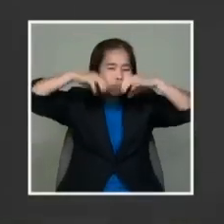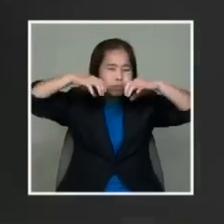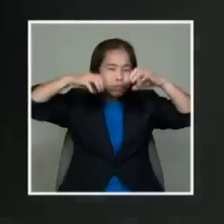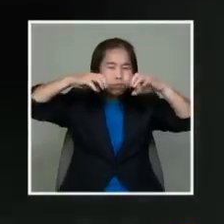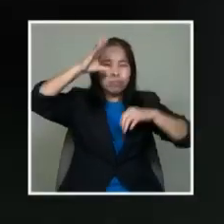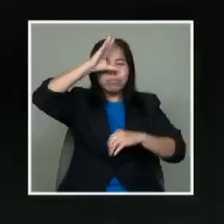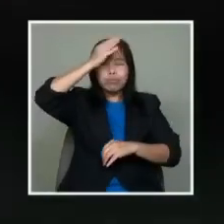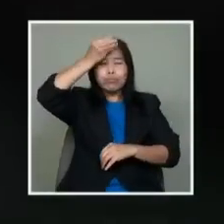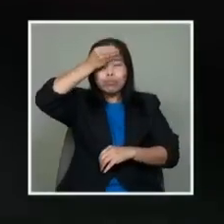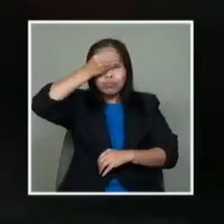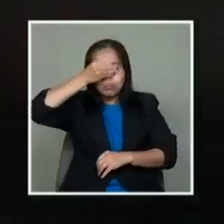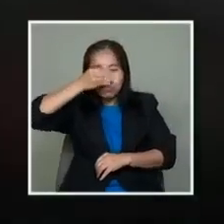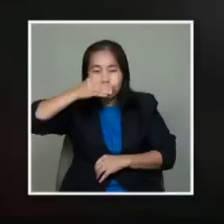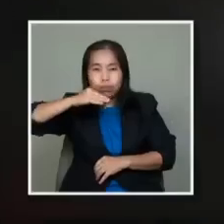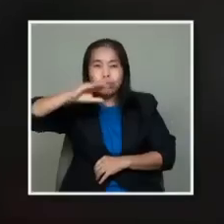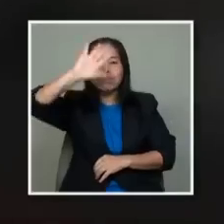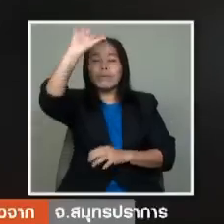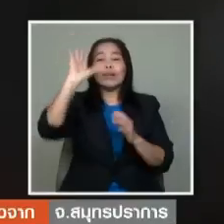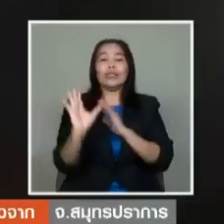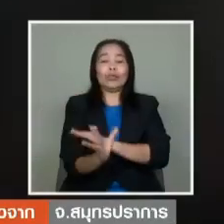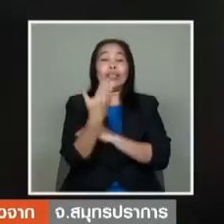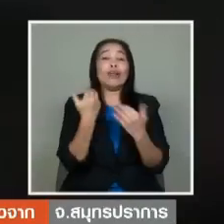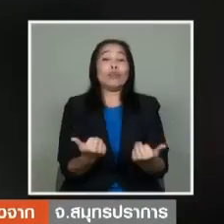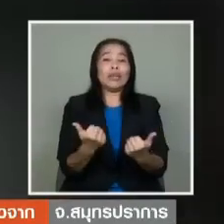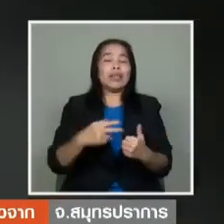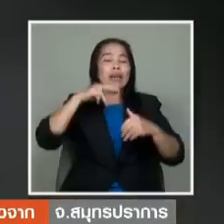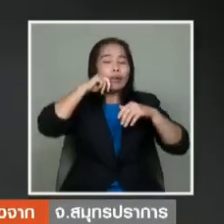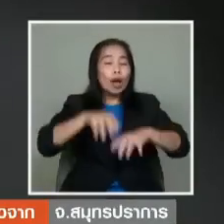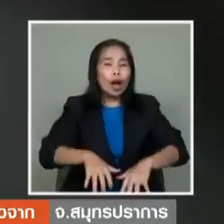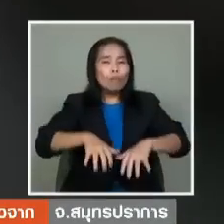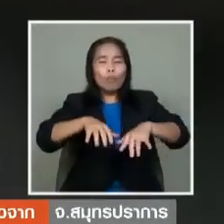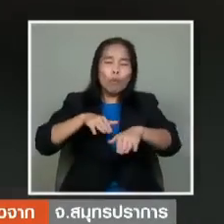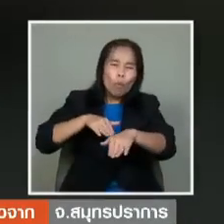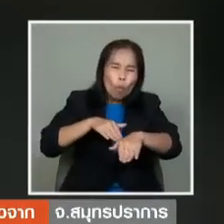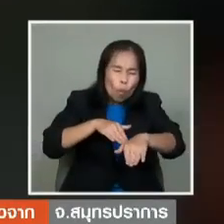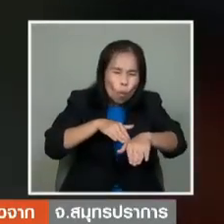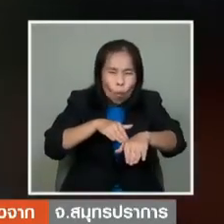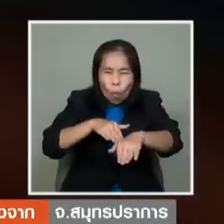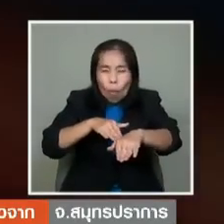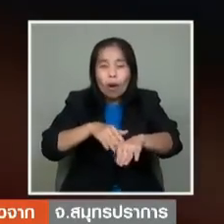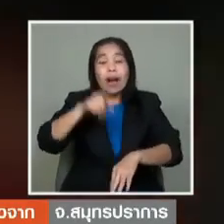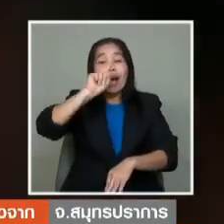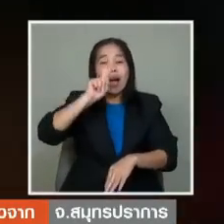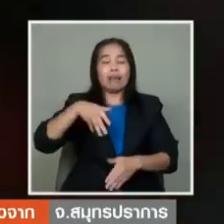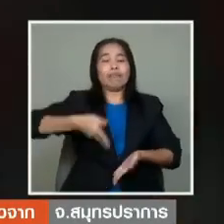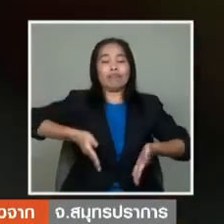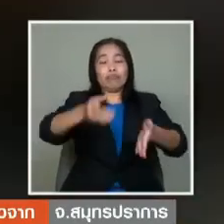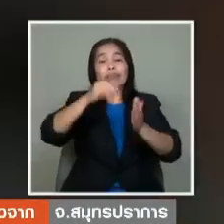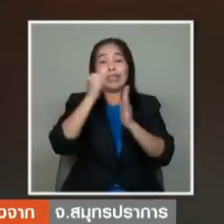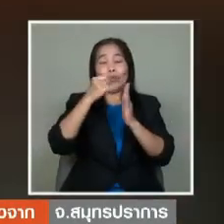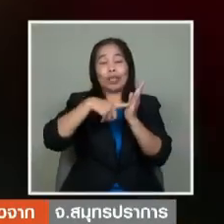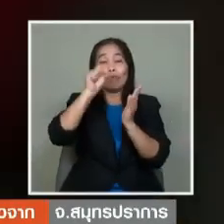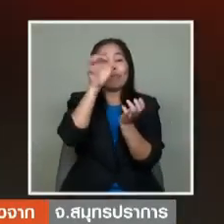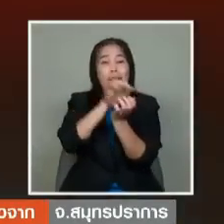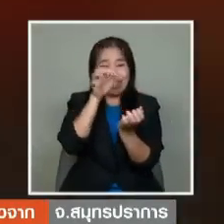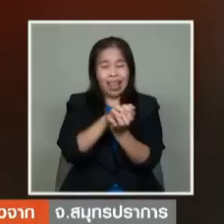จนถึงเมื่อช่วงเช้านี้แหละค่ะเกิดน้ำท่วมขังรถติดหนักเลยโดยเฉพาะในพื้นที่จังหวัดสมุทรปราการน้ำท่วมร